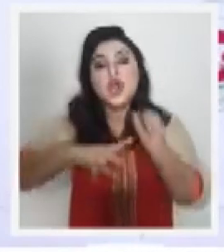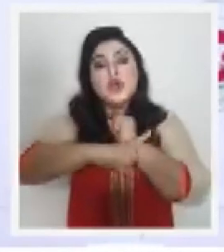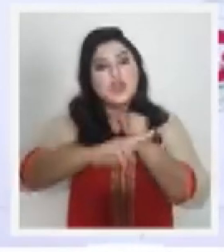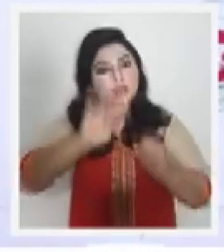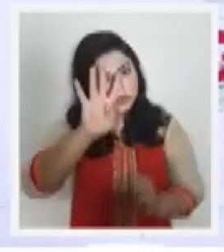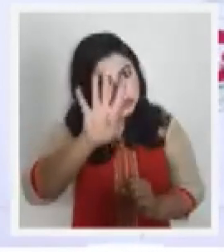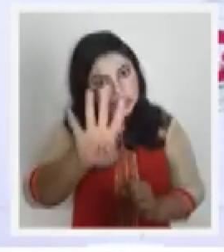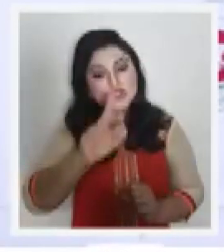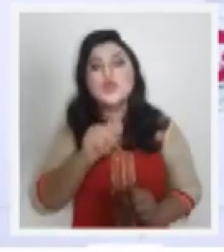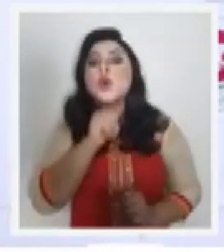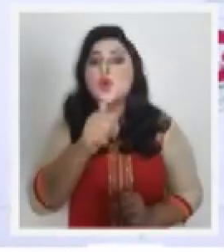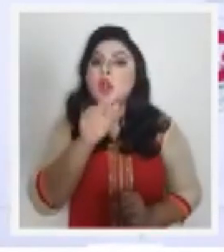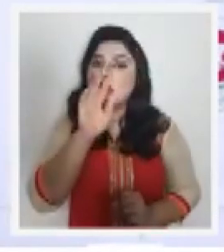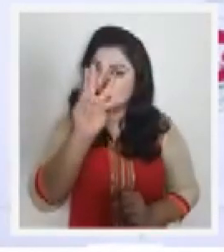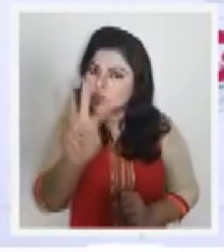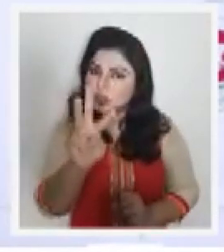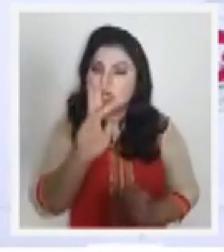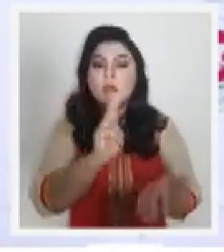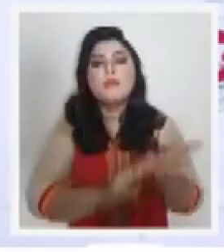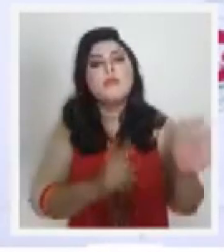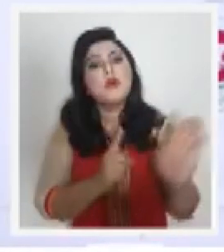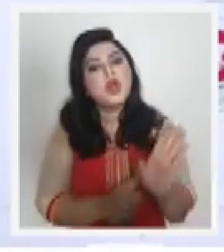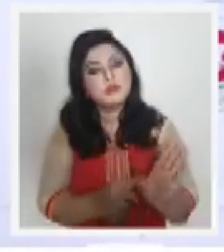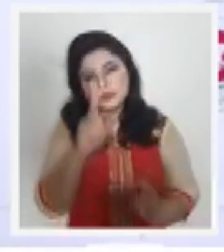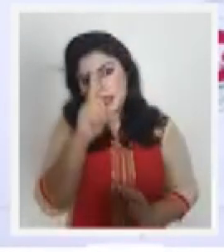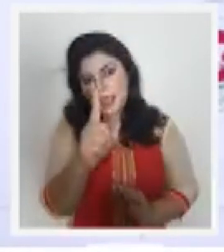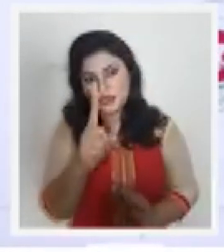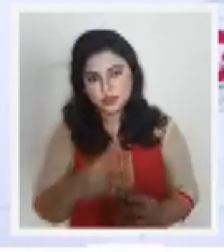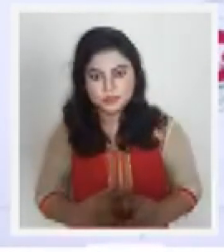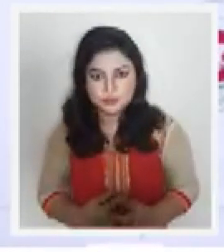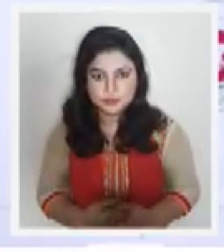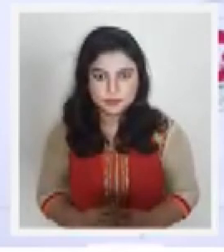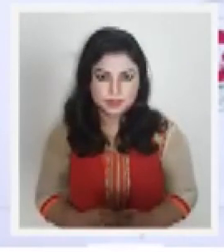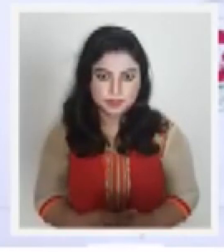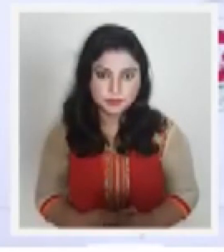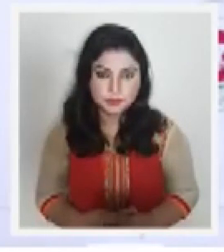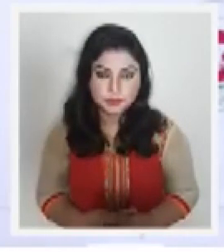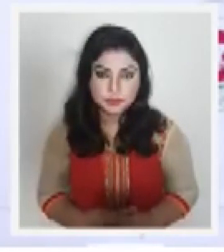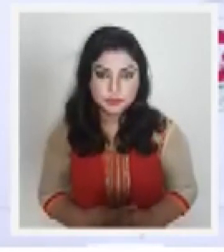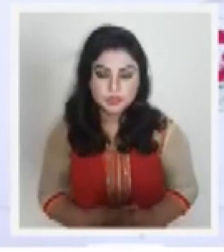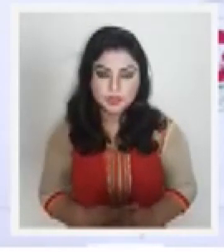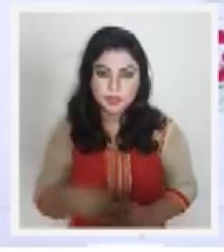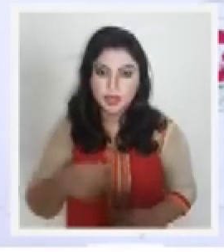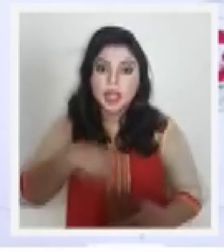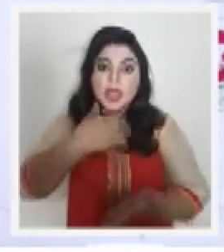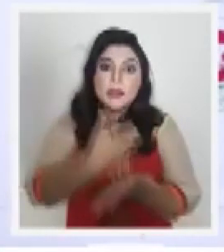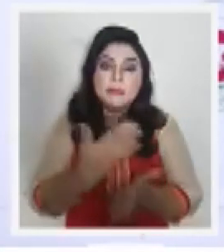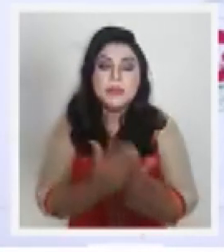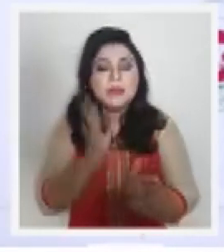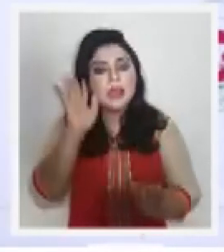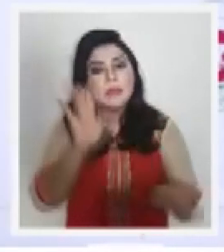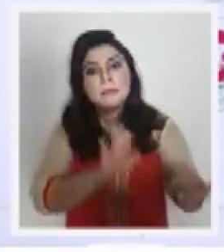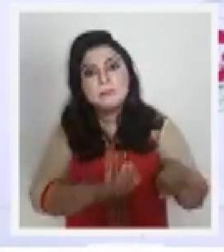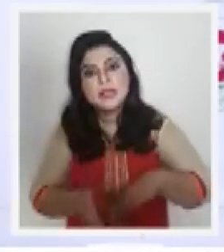বিভাগ 15 জন, চট্টগ্রাম এবং রাজশাহী বিভাগে 5 জন করে, রংপুর বিভাগ 4 জন, খুলনা বিভাগ 3 জন এবং ময়মনসিংহ